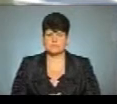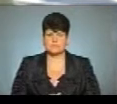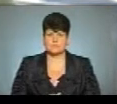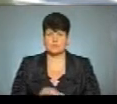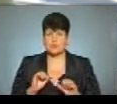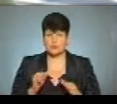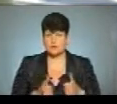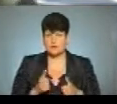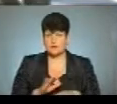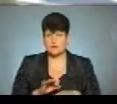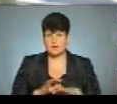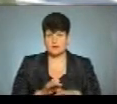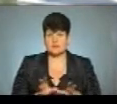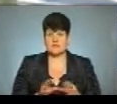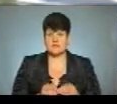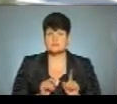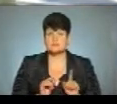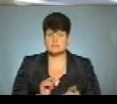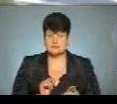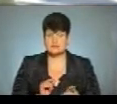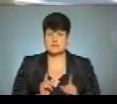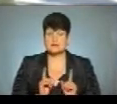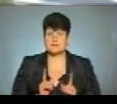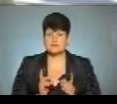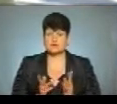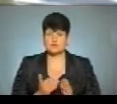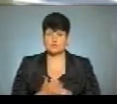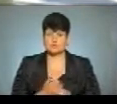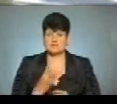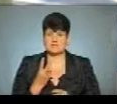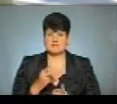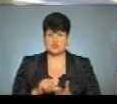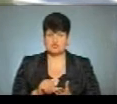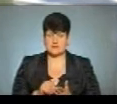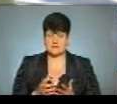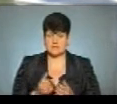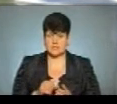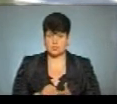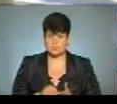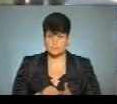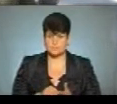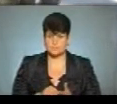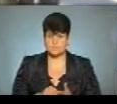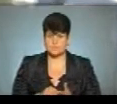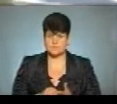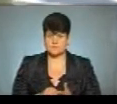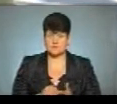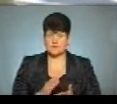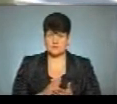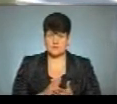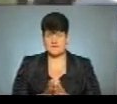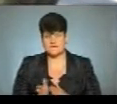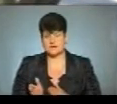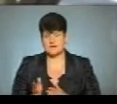Тобто можна конкурс не проводити. Разом з тим, навіть якщо хотіли би два учасники взяти, є